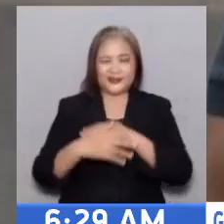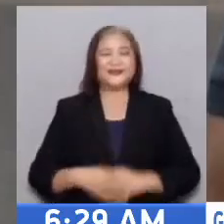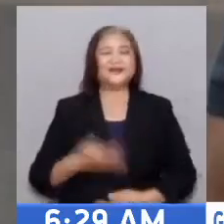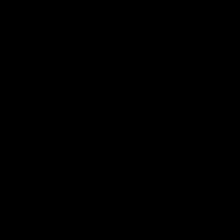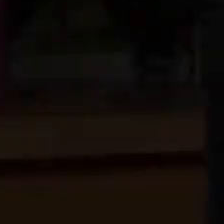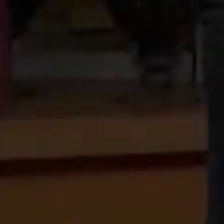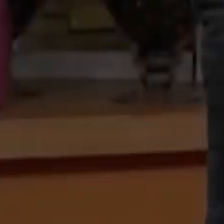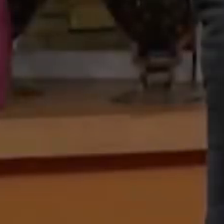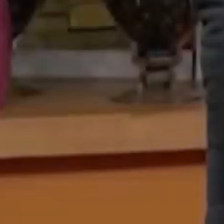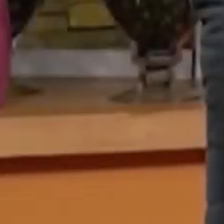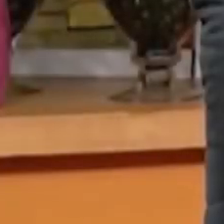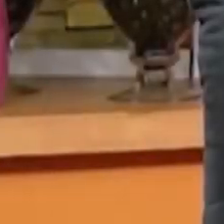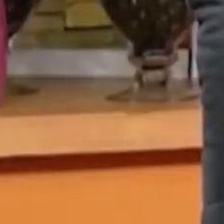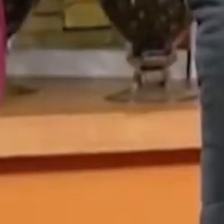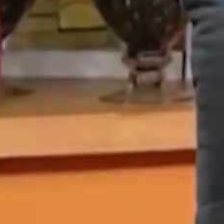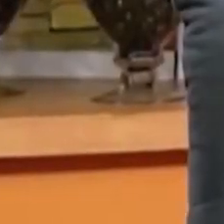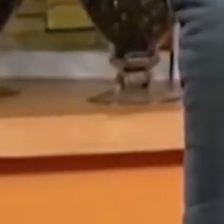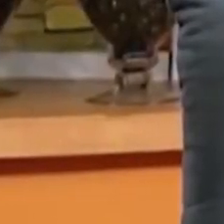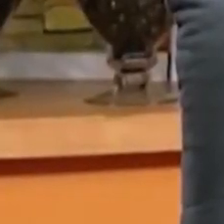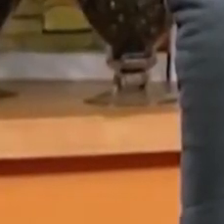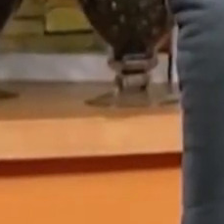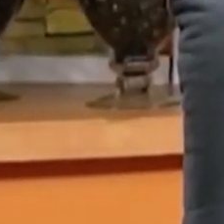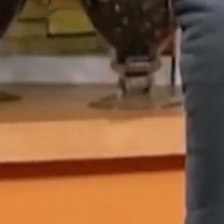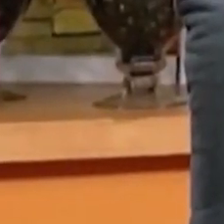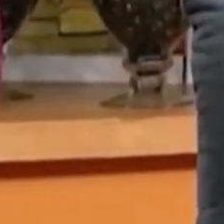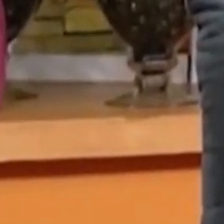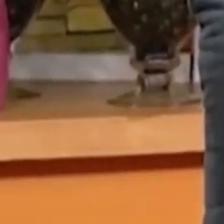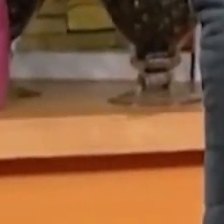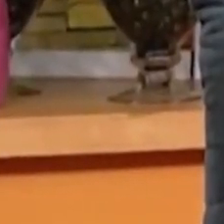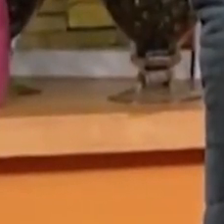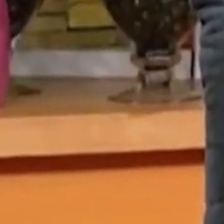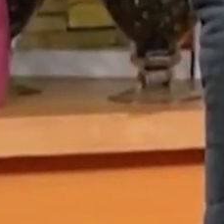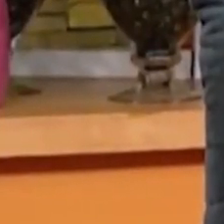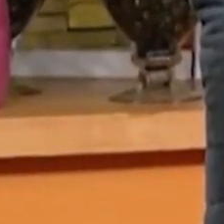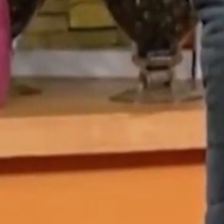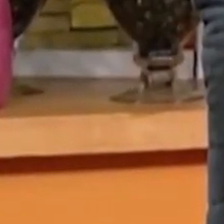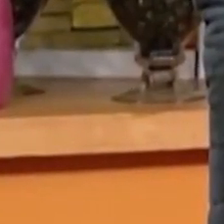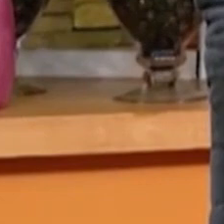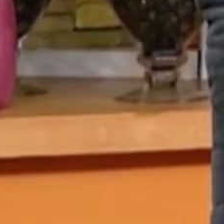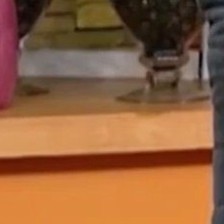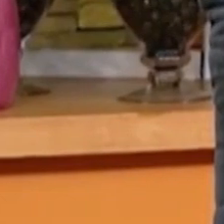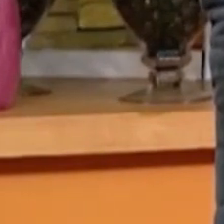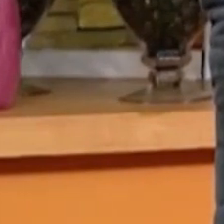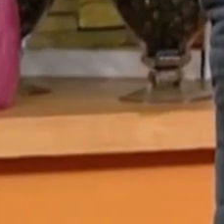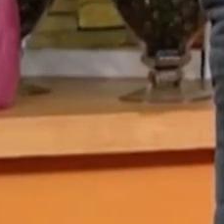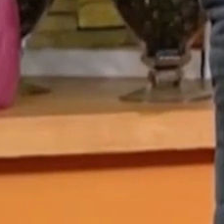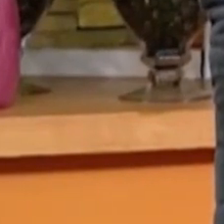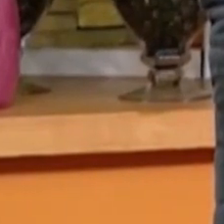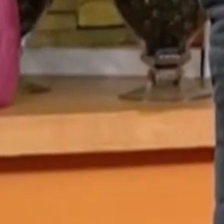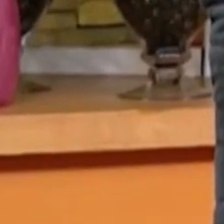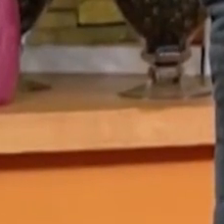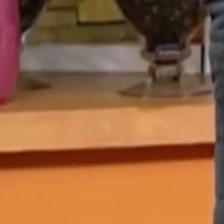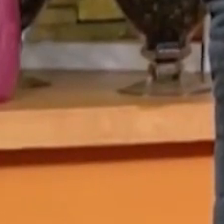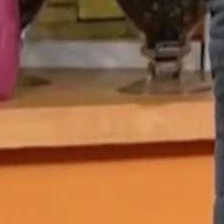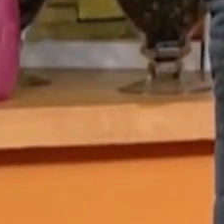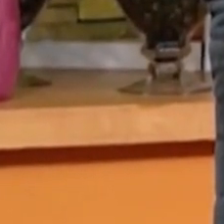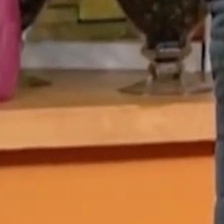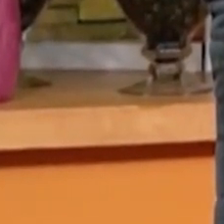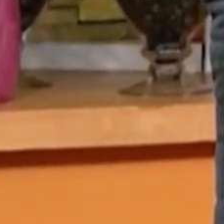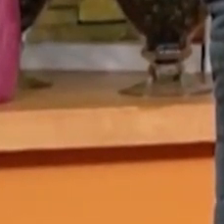News. Igan, mauna ka sa mga balita. Panoorin ang unang balita sa unang hirit. At iba pang award-winning news ka